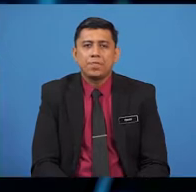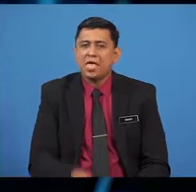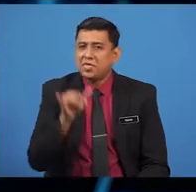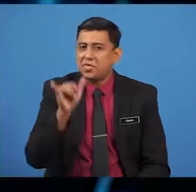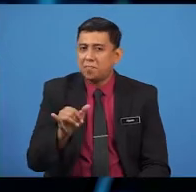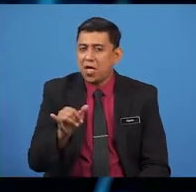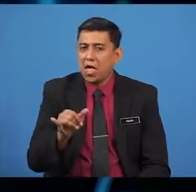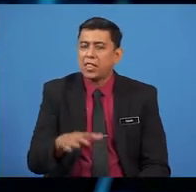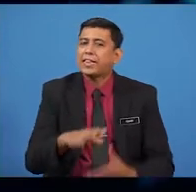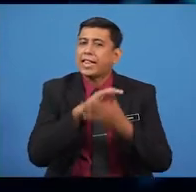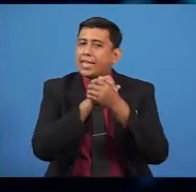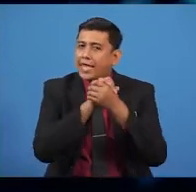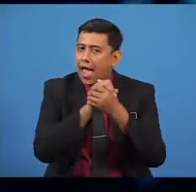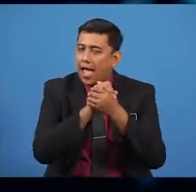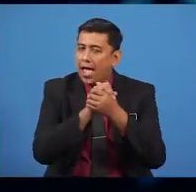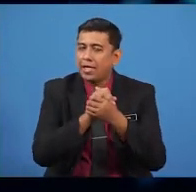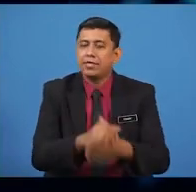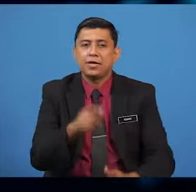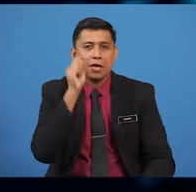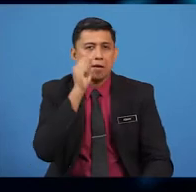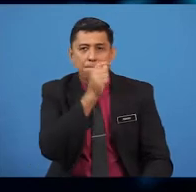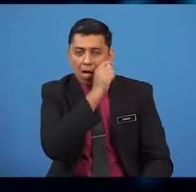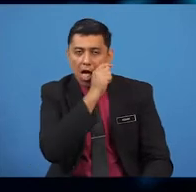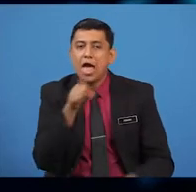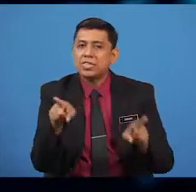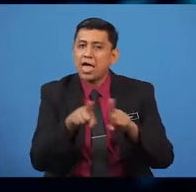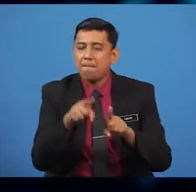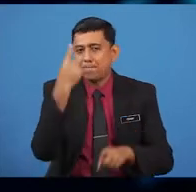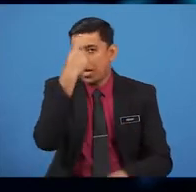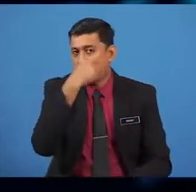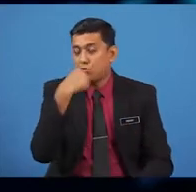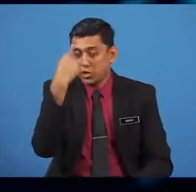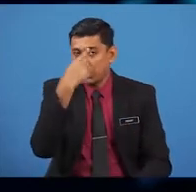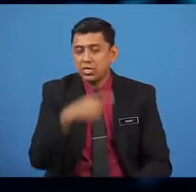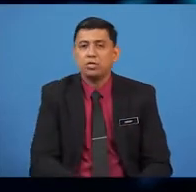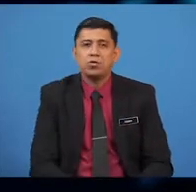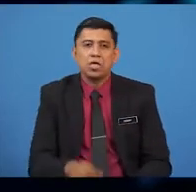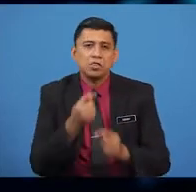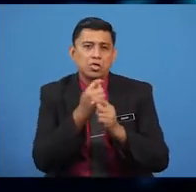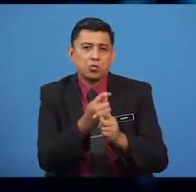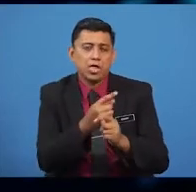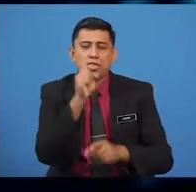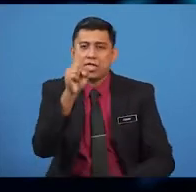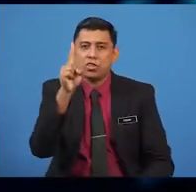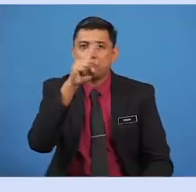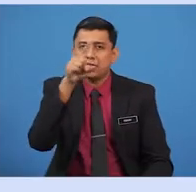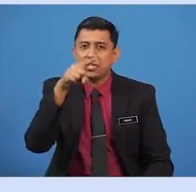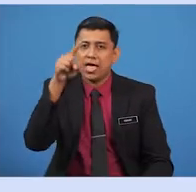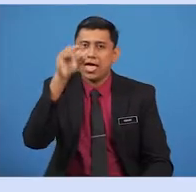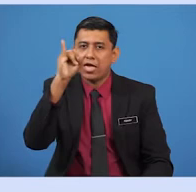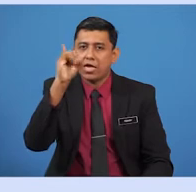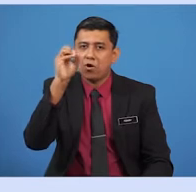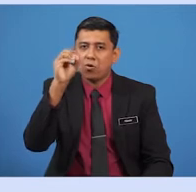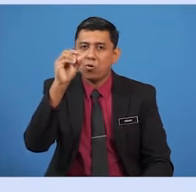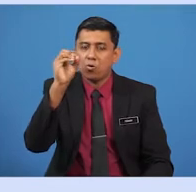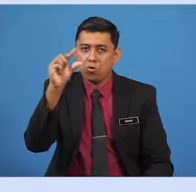Ya, syabas. Kembar seiras dibentukkan oleh satu zigot yang sama.